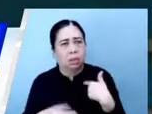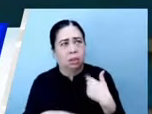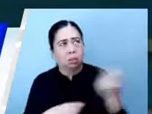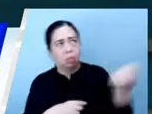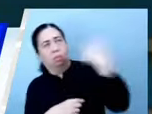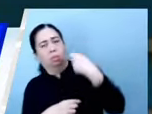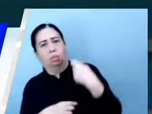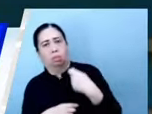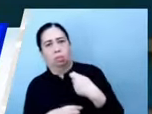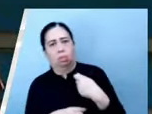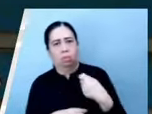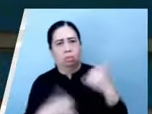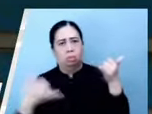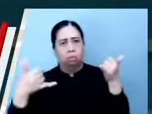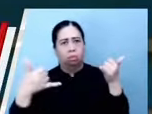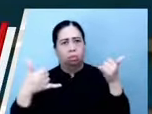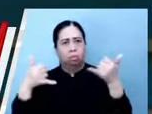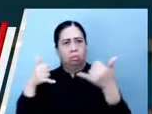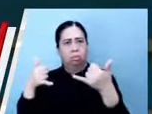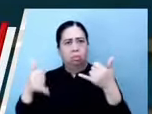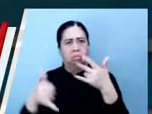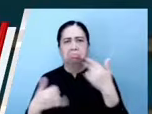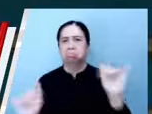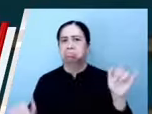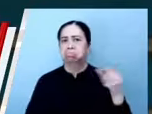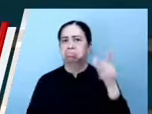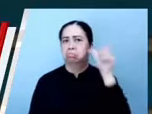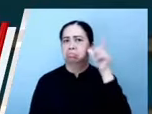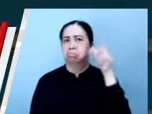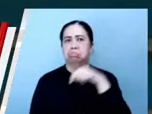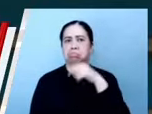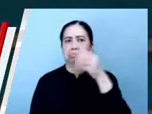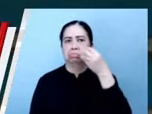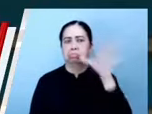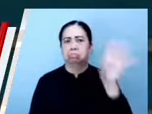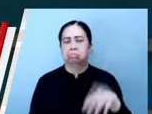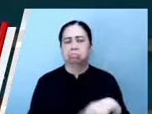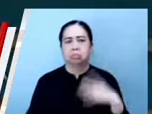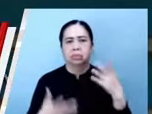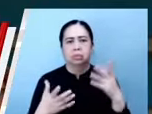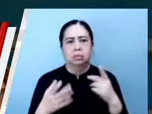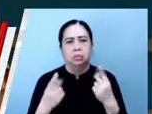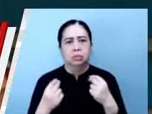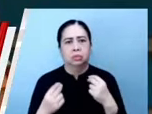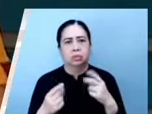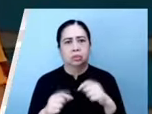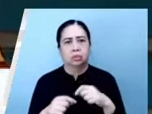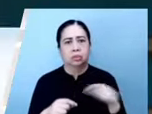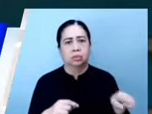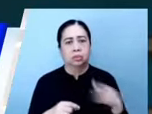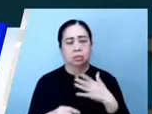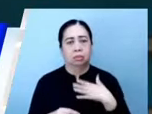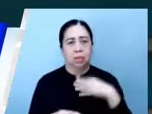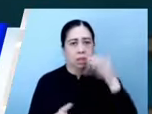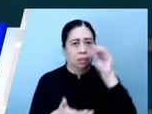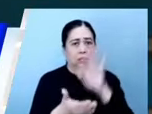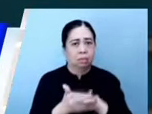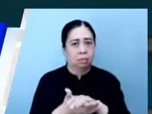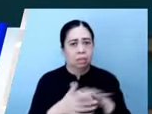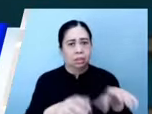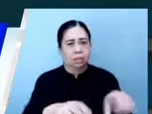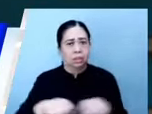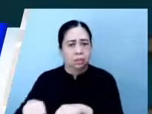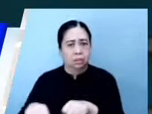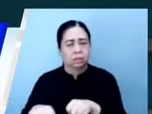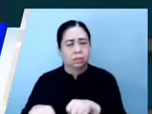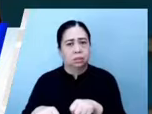na po ang nakatutok sa kanya, hindi pa rin po siya tumitigil. Tsaka inalawan po siya ng asawa ko nung motor para makuha